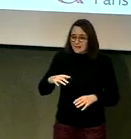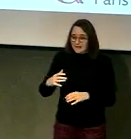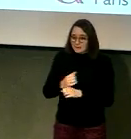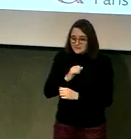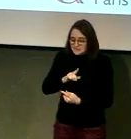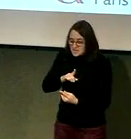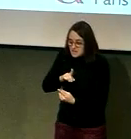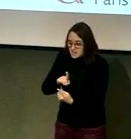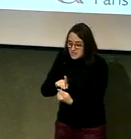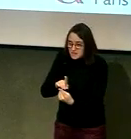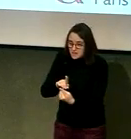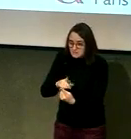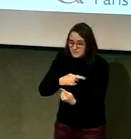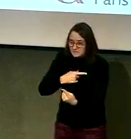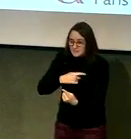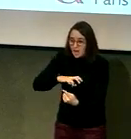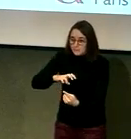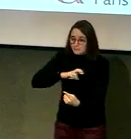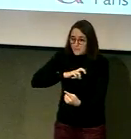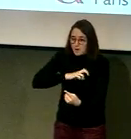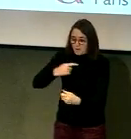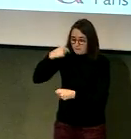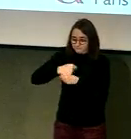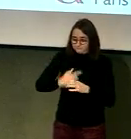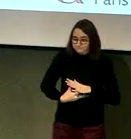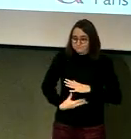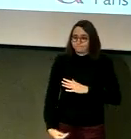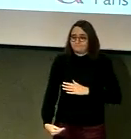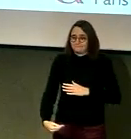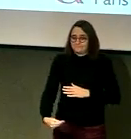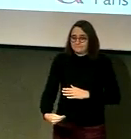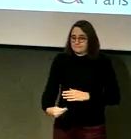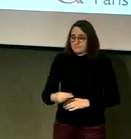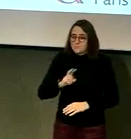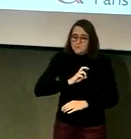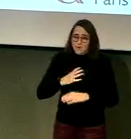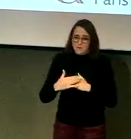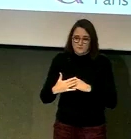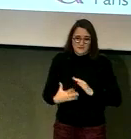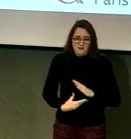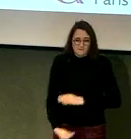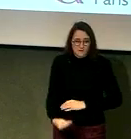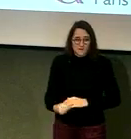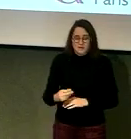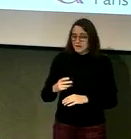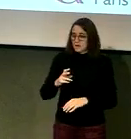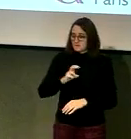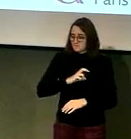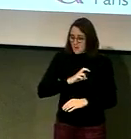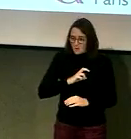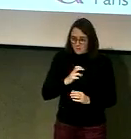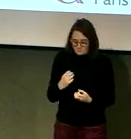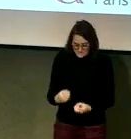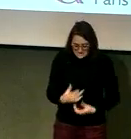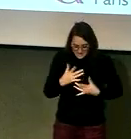tellement peur qu'ils me disent d'arrêter la grossesse. J'avais tellement peur qu'on me conseille d'avorter. J'avais tellement peur qu'on ne me laisse pas